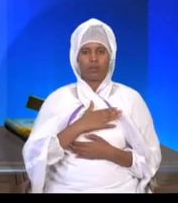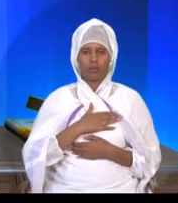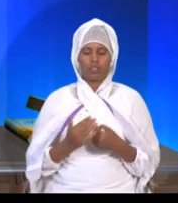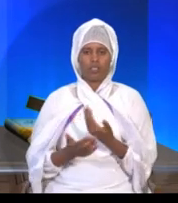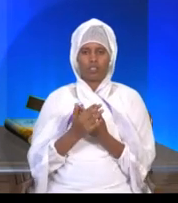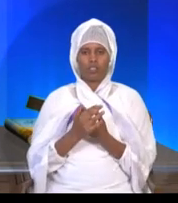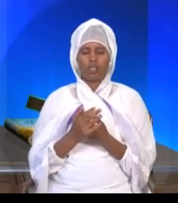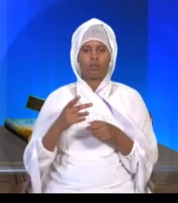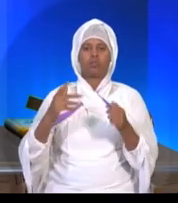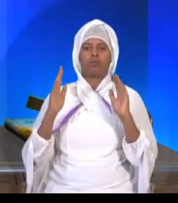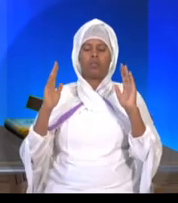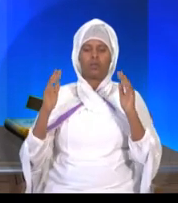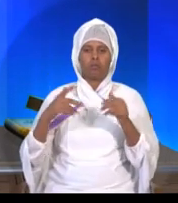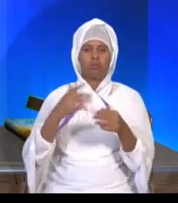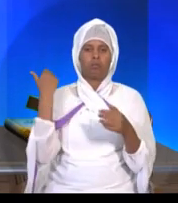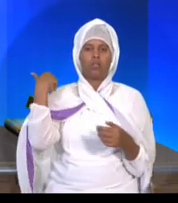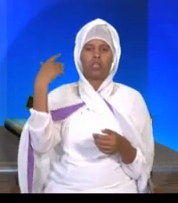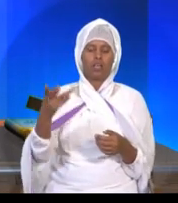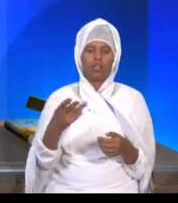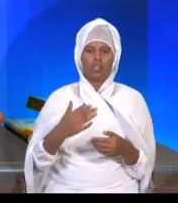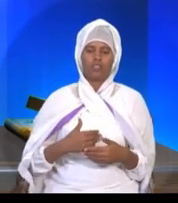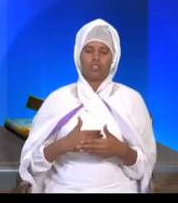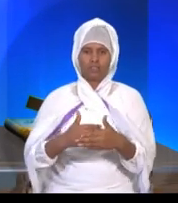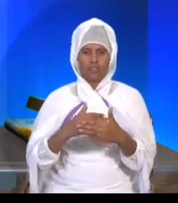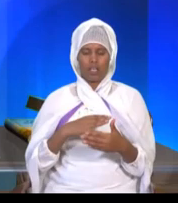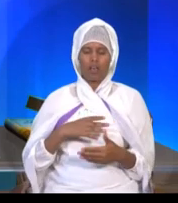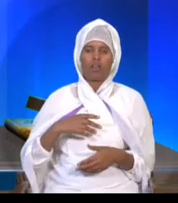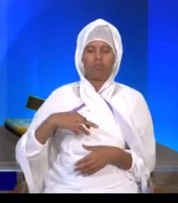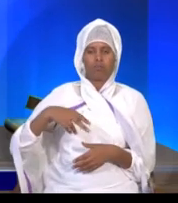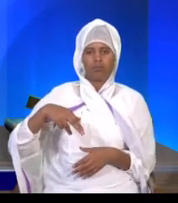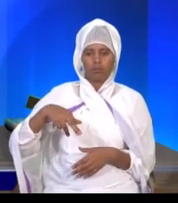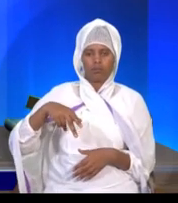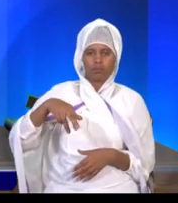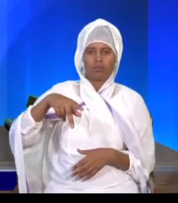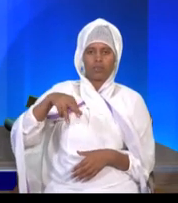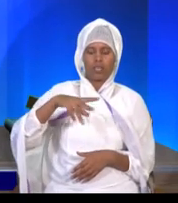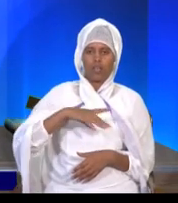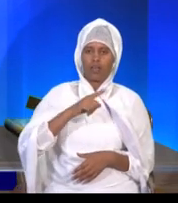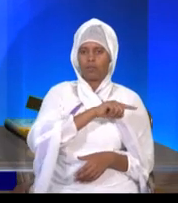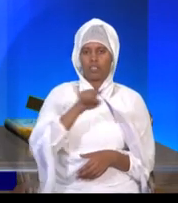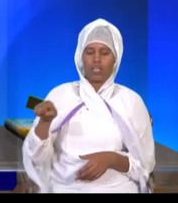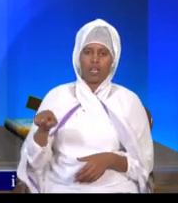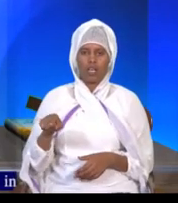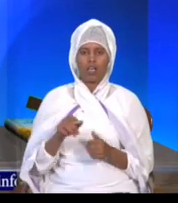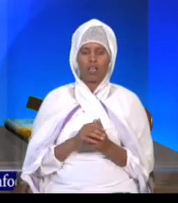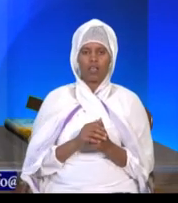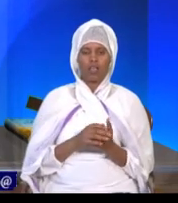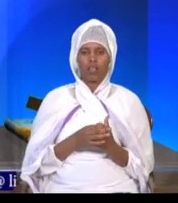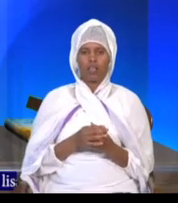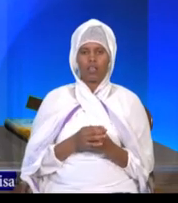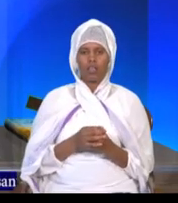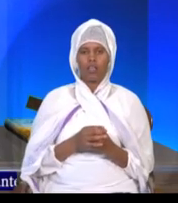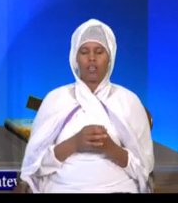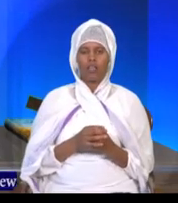ኣብቲ በረኻ ኣባጊዕ እናሓለወ ሓንቲ ነፍሰ ፆር ክትዛወሩ ኢላ ዘወር ክትብል መፀት ይብል ወኣንሶ ሰወት